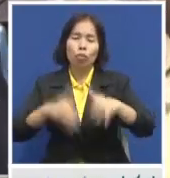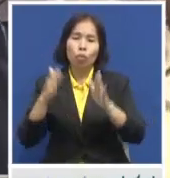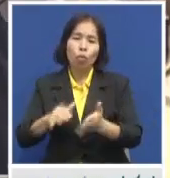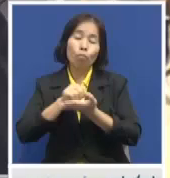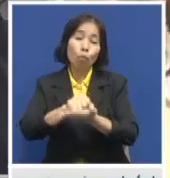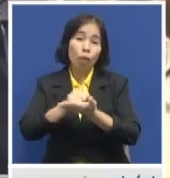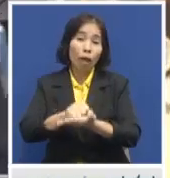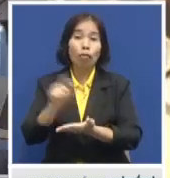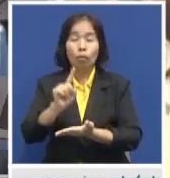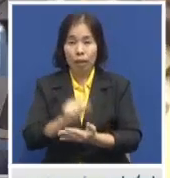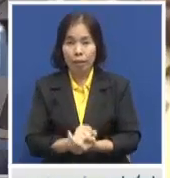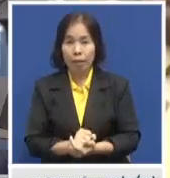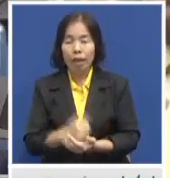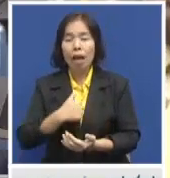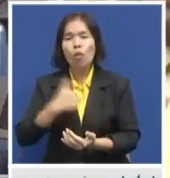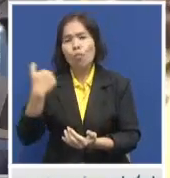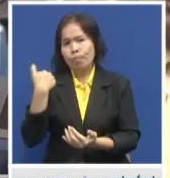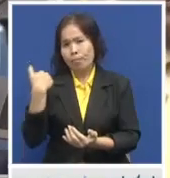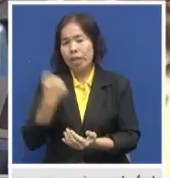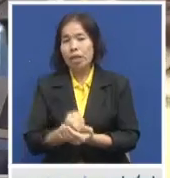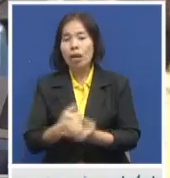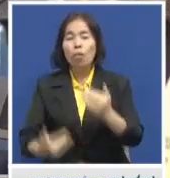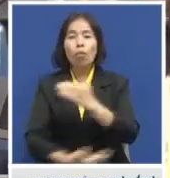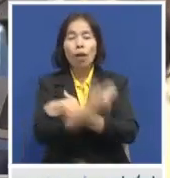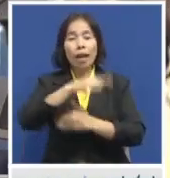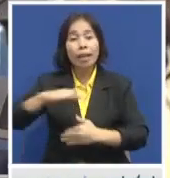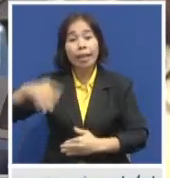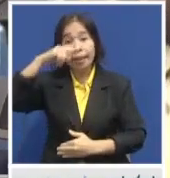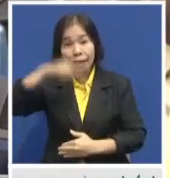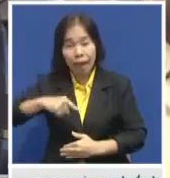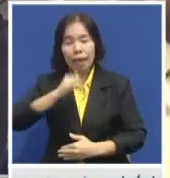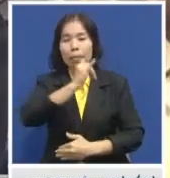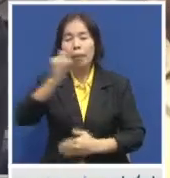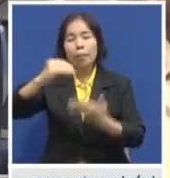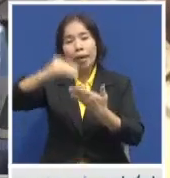การเรามีไหมครับโอกาสของเด็กไทยที่จะเรียนภาษาอังกฤษมีทุก